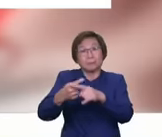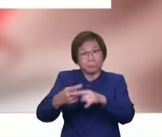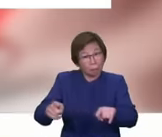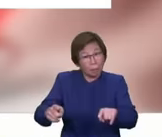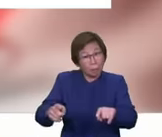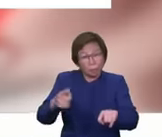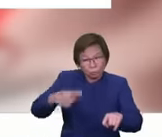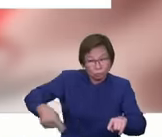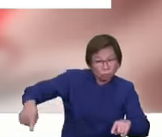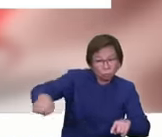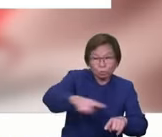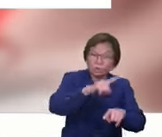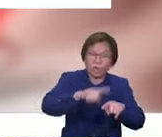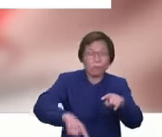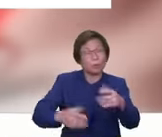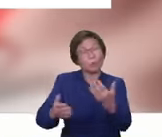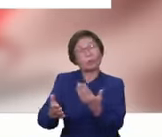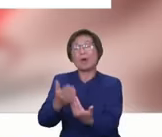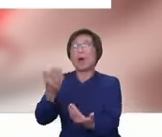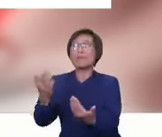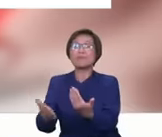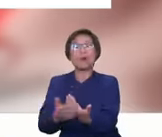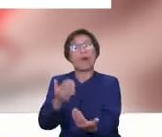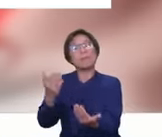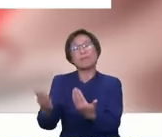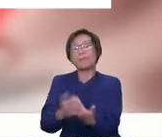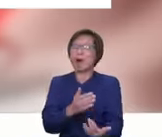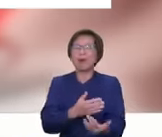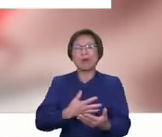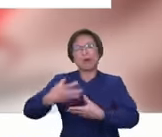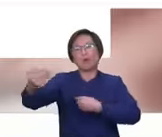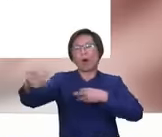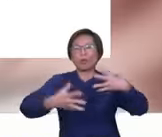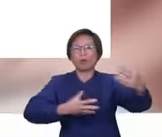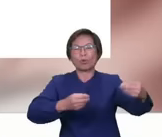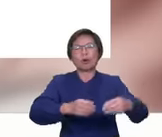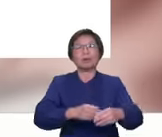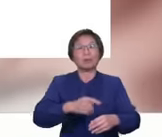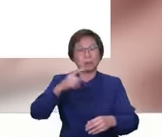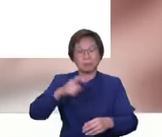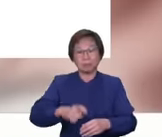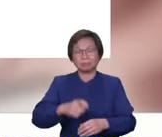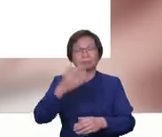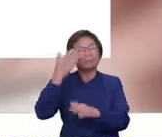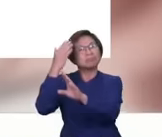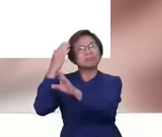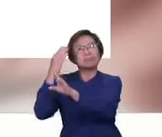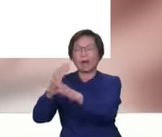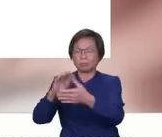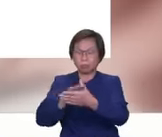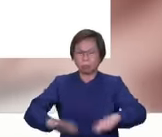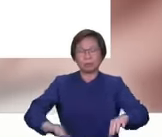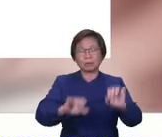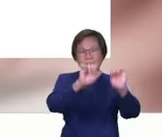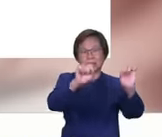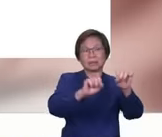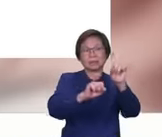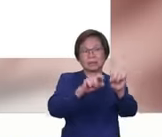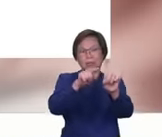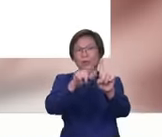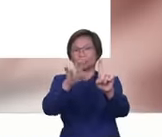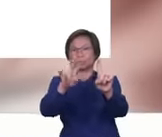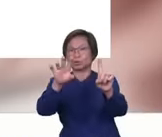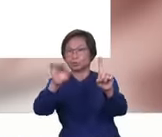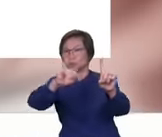bermakna bahwa orang ramai boleh ambil mudah dengan tidak menghiraukan keselamatan mereka stakat Selasa seramai satu perpuluhan